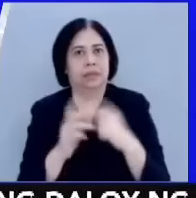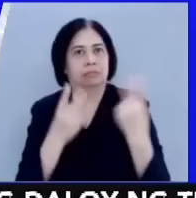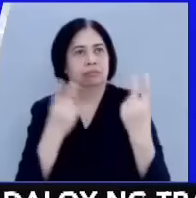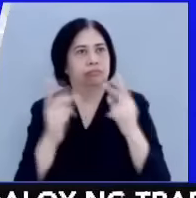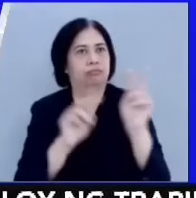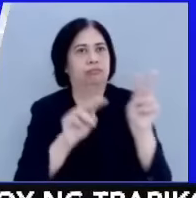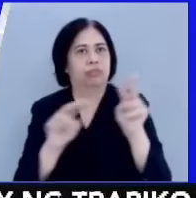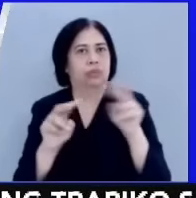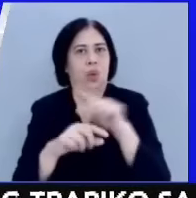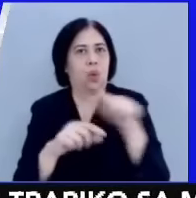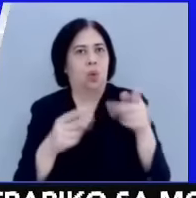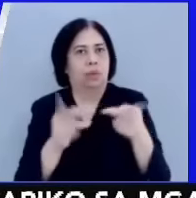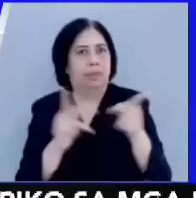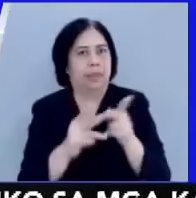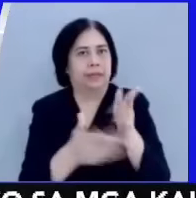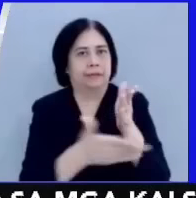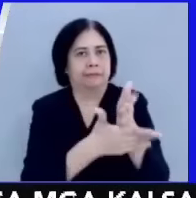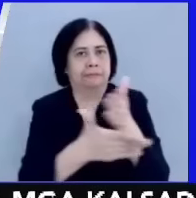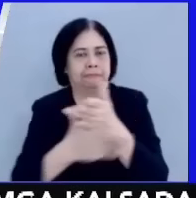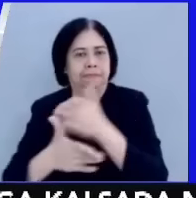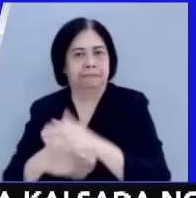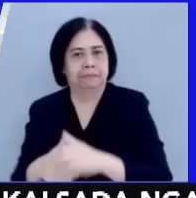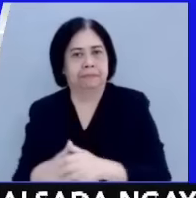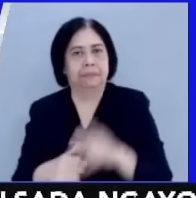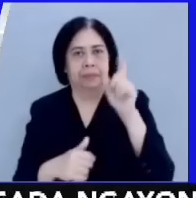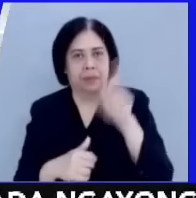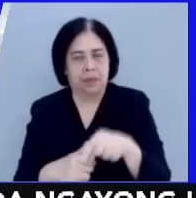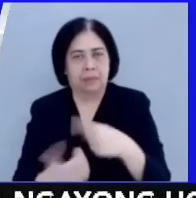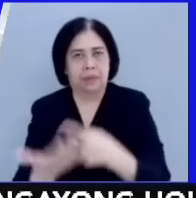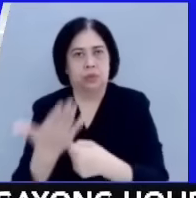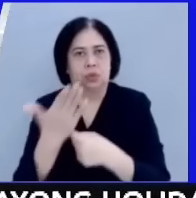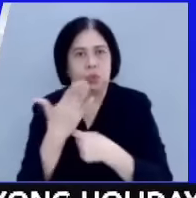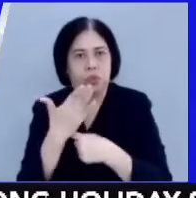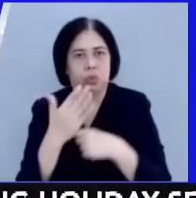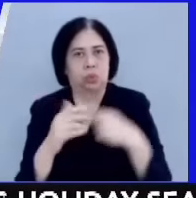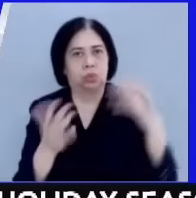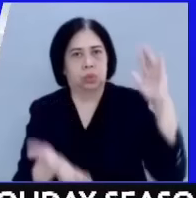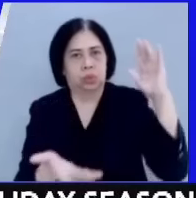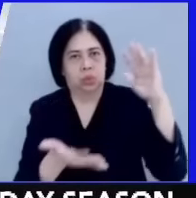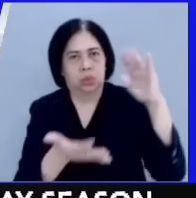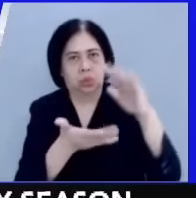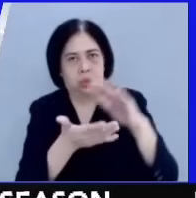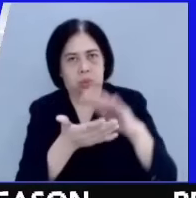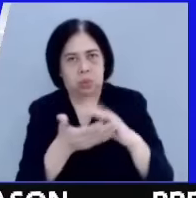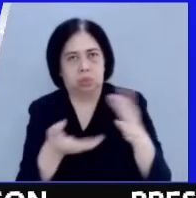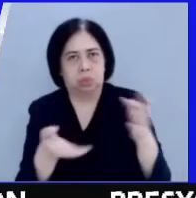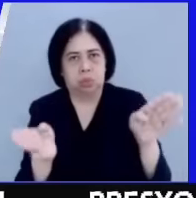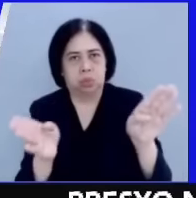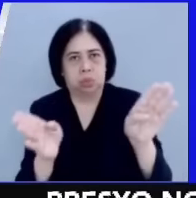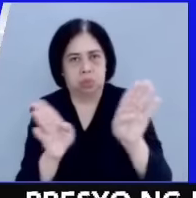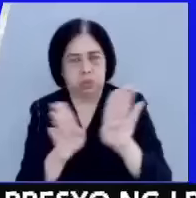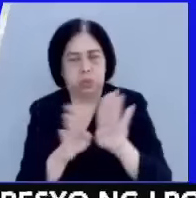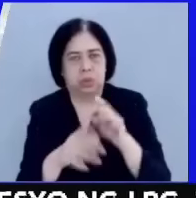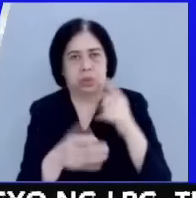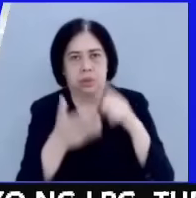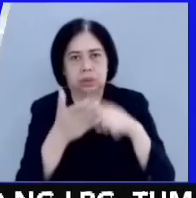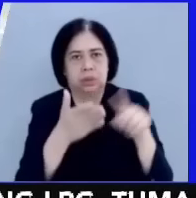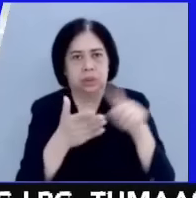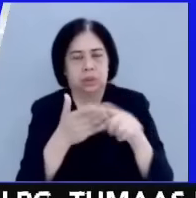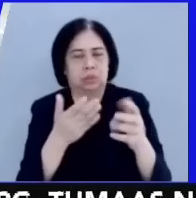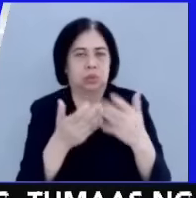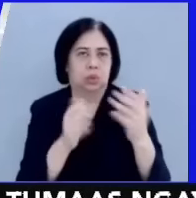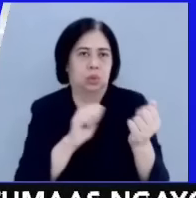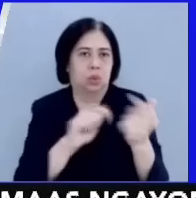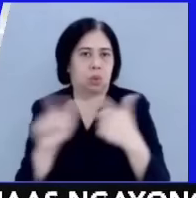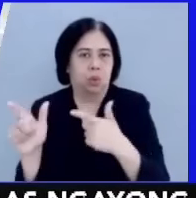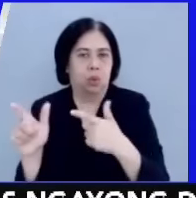sila ah Dapat pinakita nila na winding down na okay at INC account na namin ng lahat ng visas